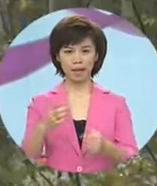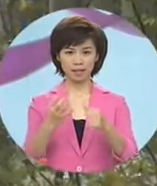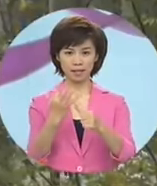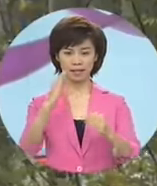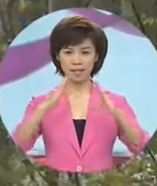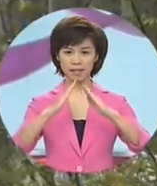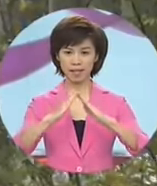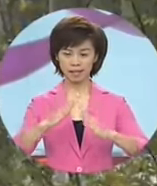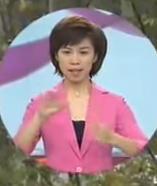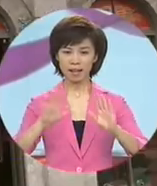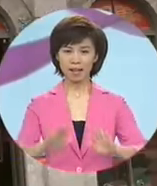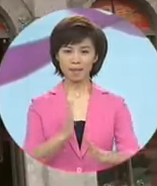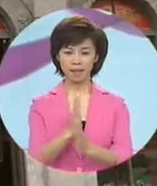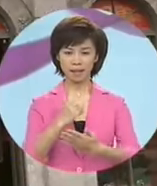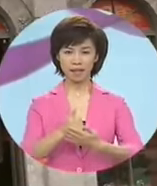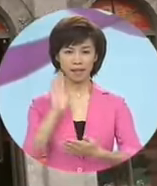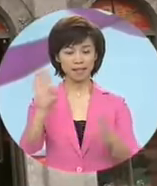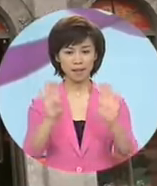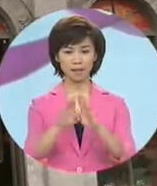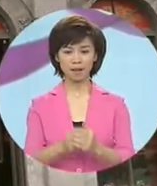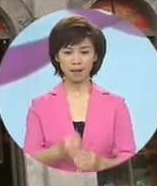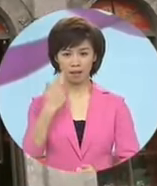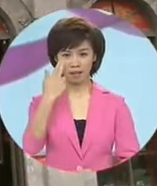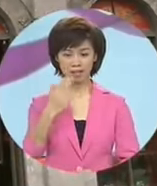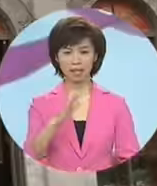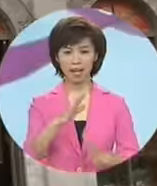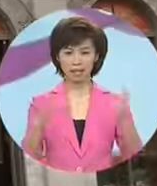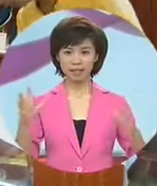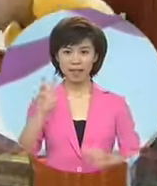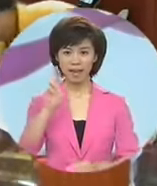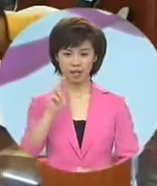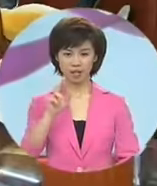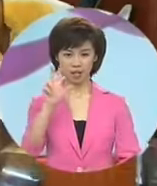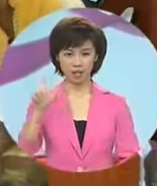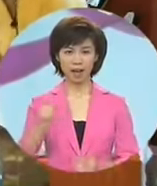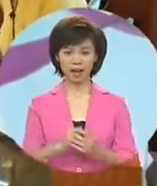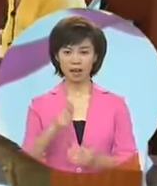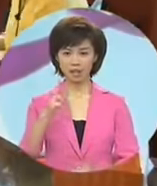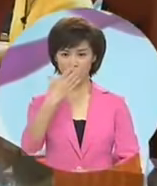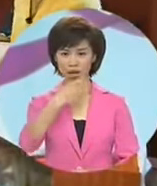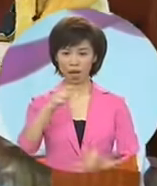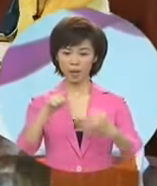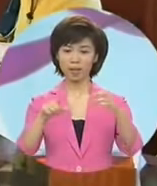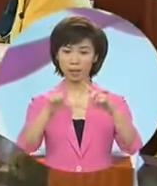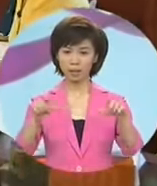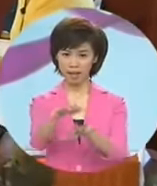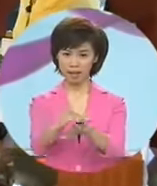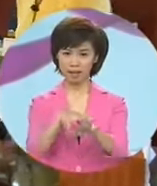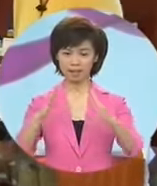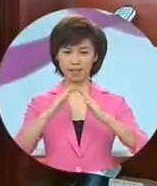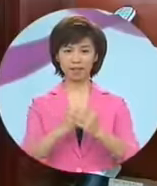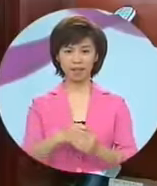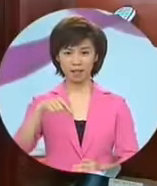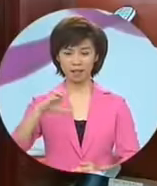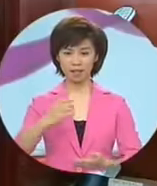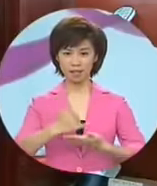门步行商业街，可谓是大手笔。提起大石烂的内联升，更是老北京人尽皆知的名牌鞋店。这次最绝的是，在距离总